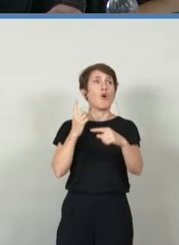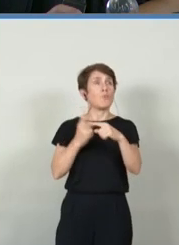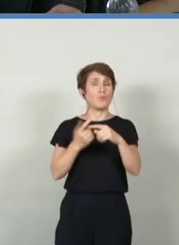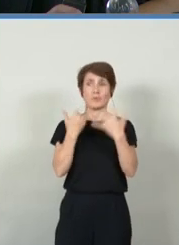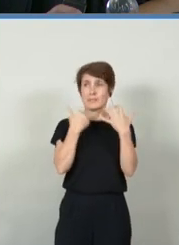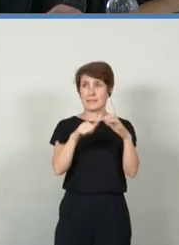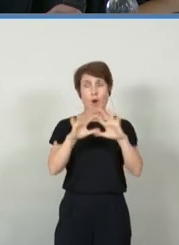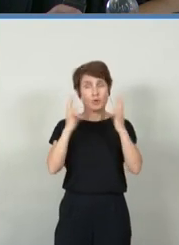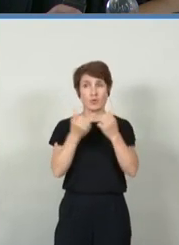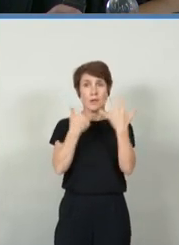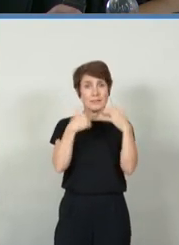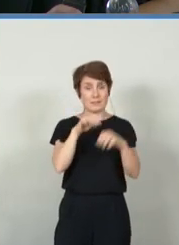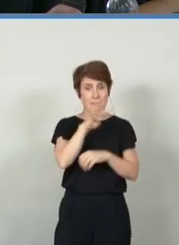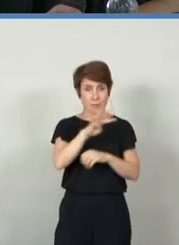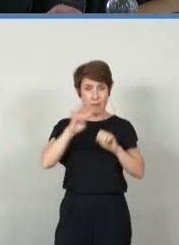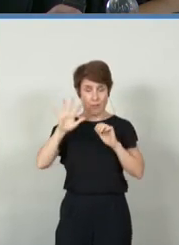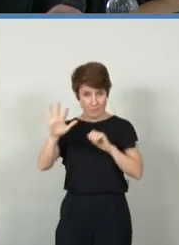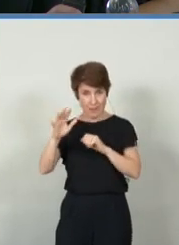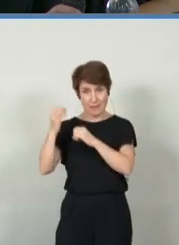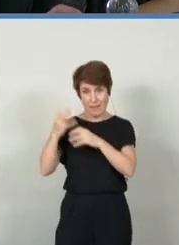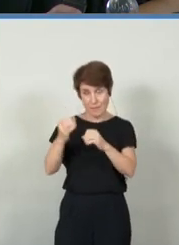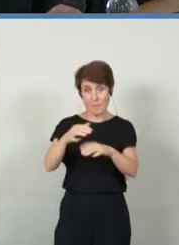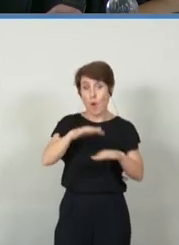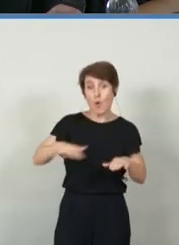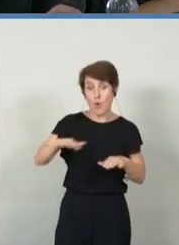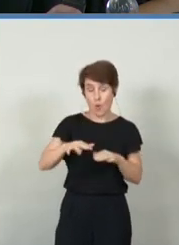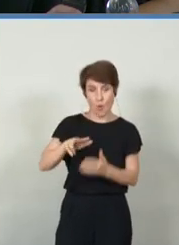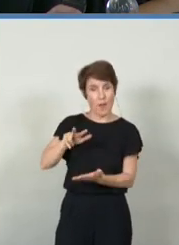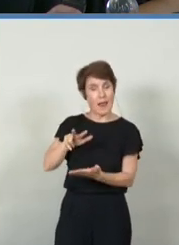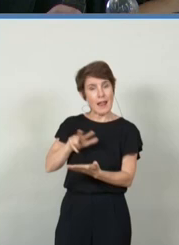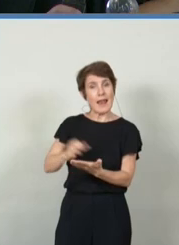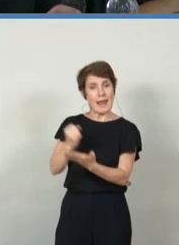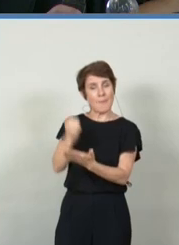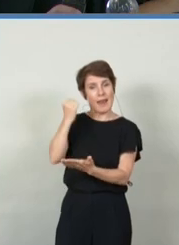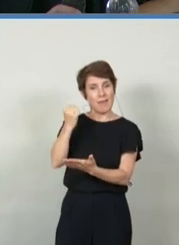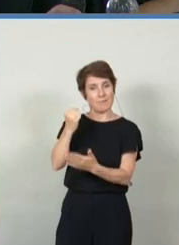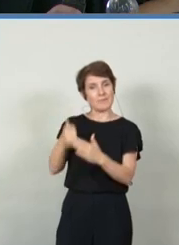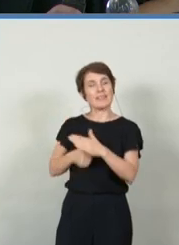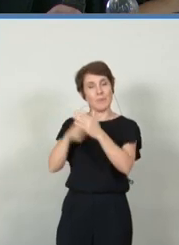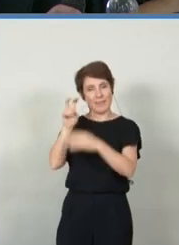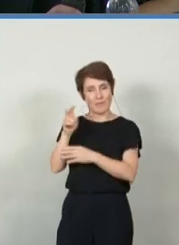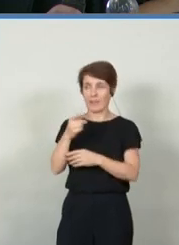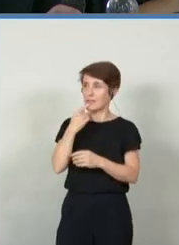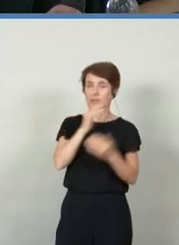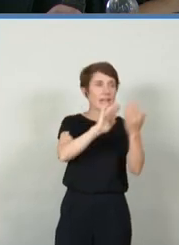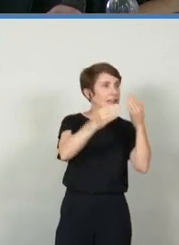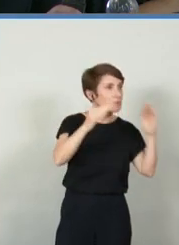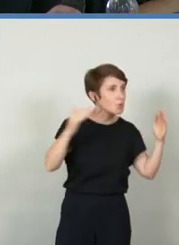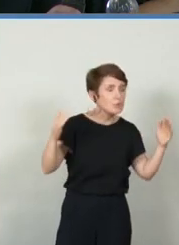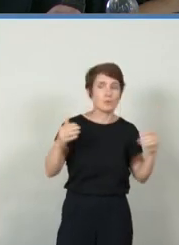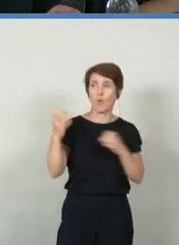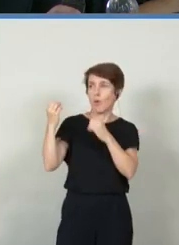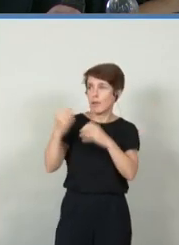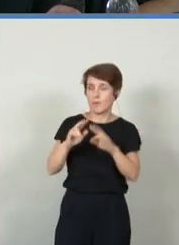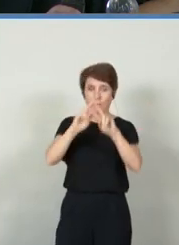événements locaux qui ont pu être labellisés il s'agissait d'exposition mais aussi d'événements internationaux ou